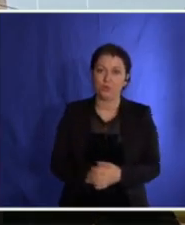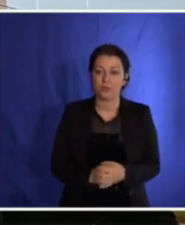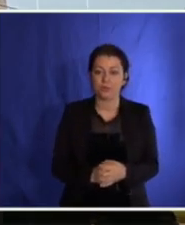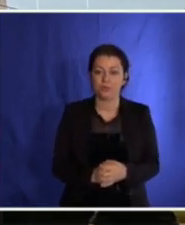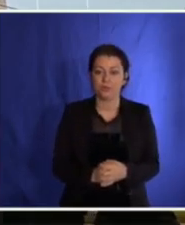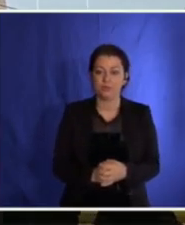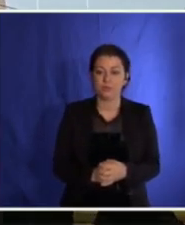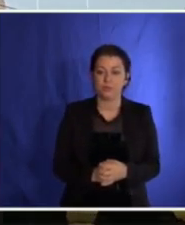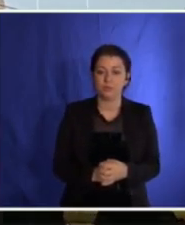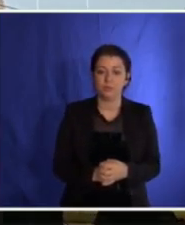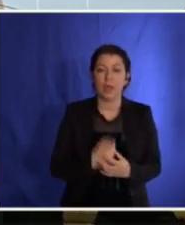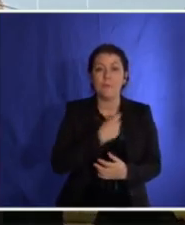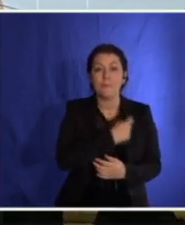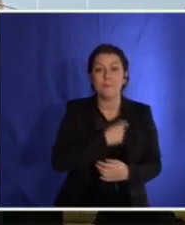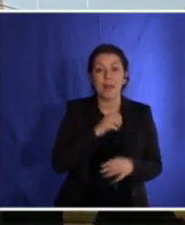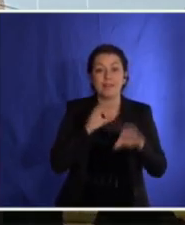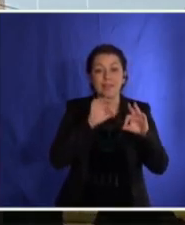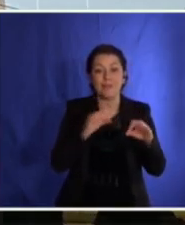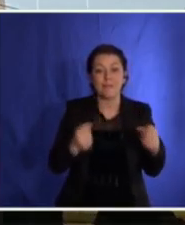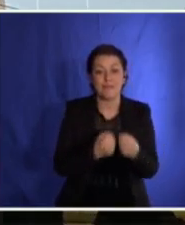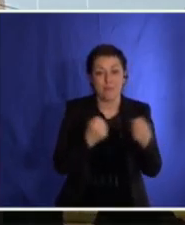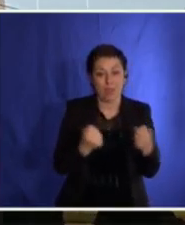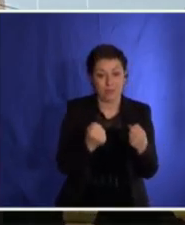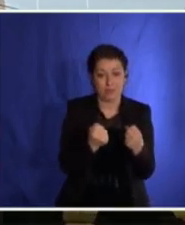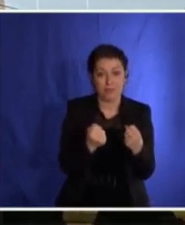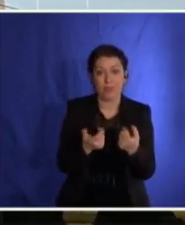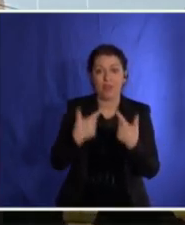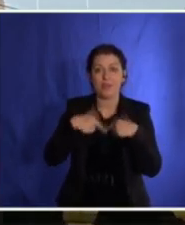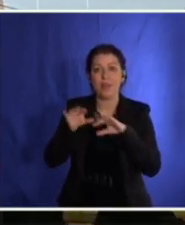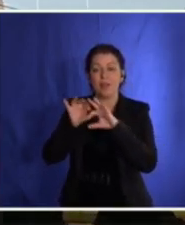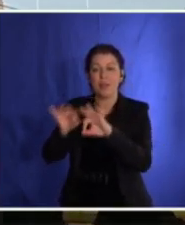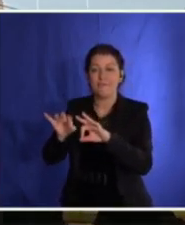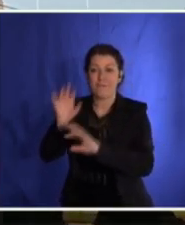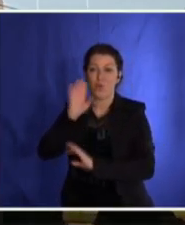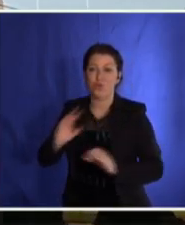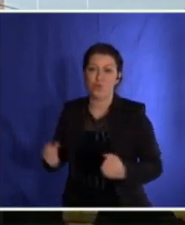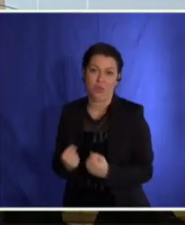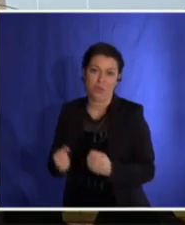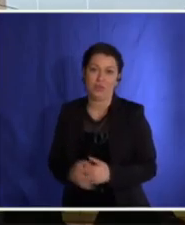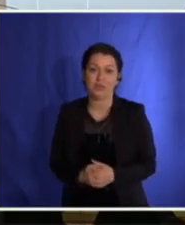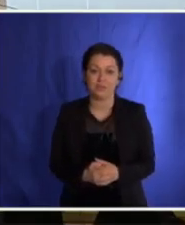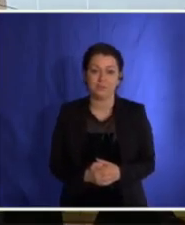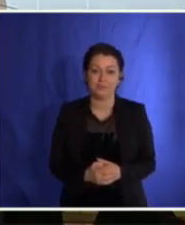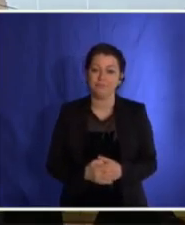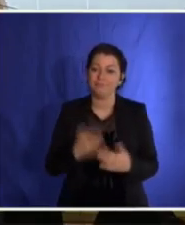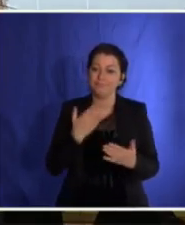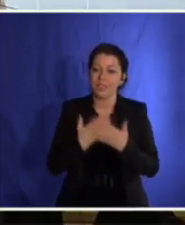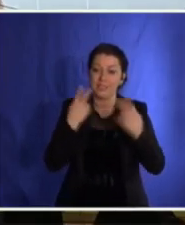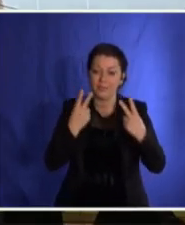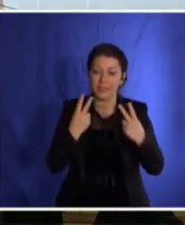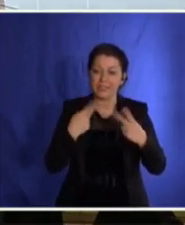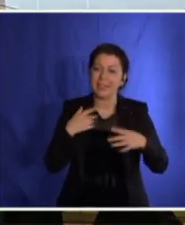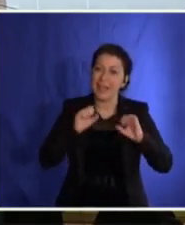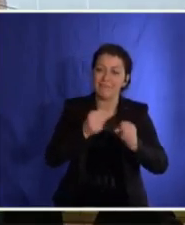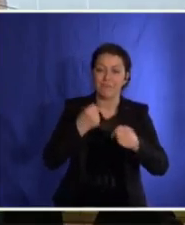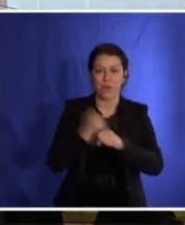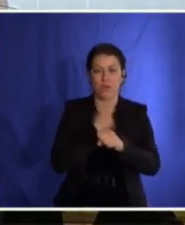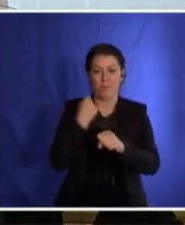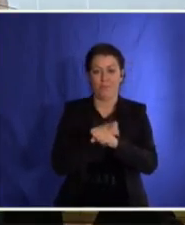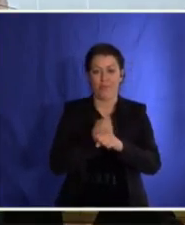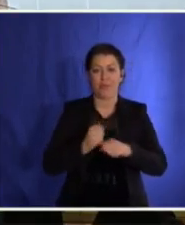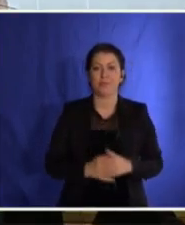die Fleißigen, Land für die Tüchtigen. Darauf kommt es an, dafür treten wir ein und dafür werden wir auch